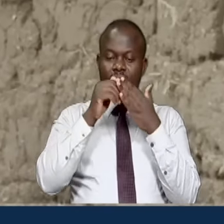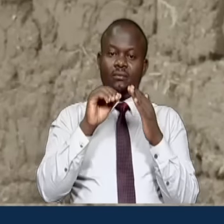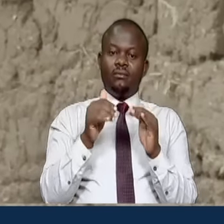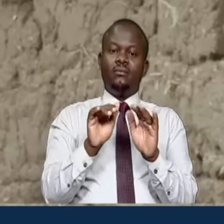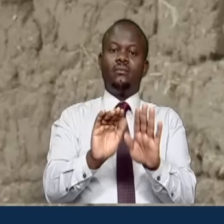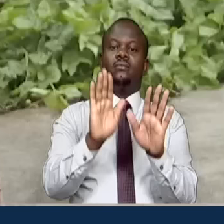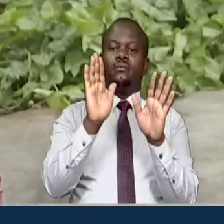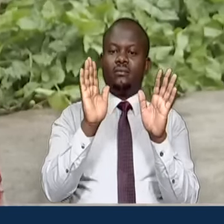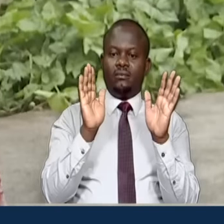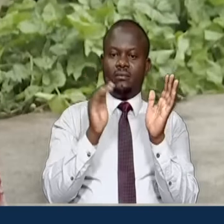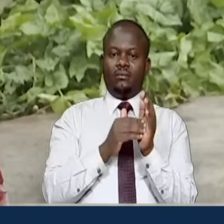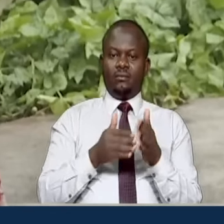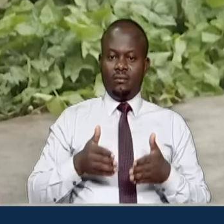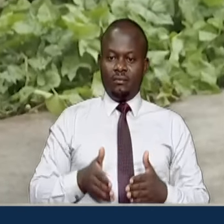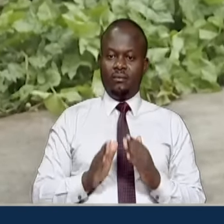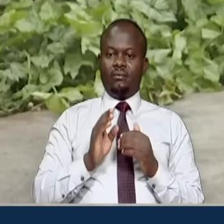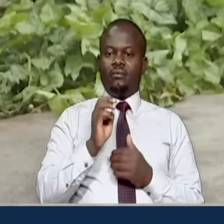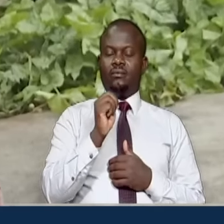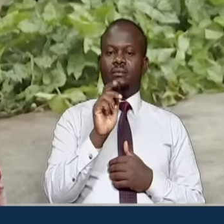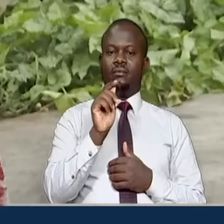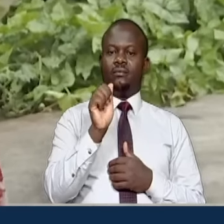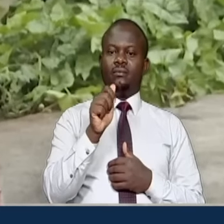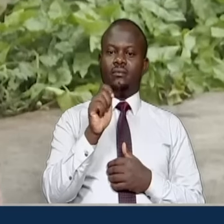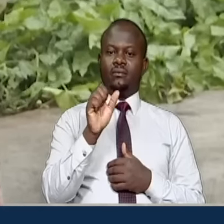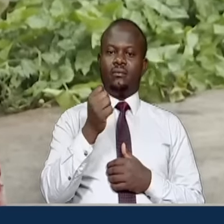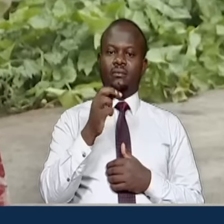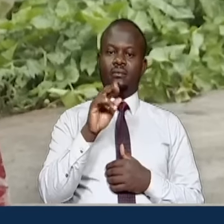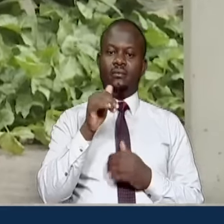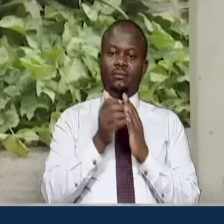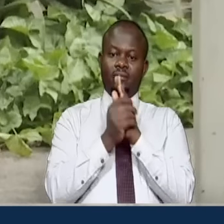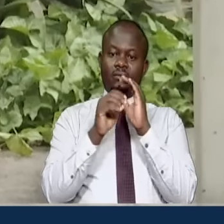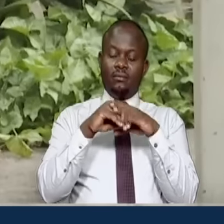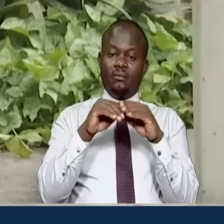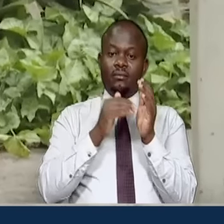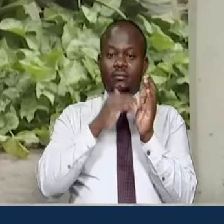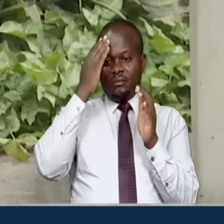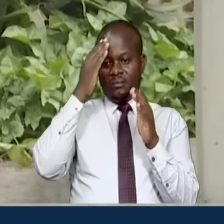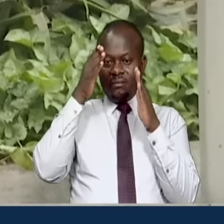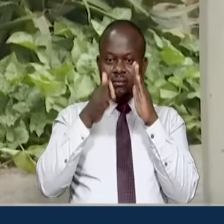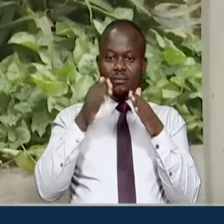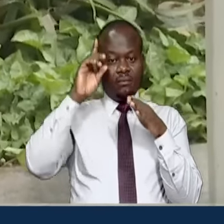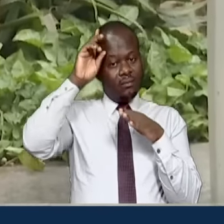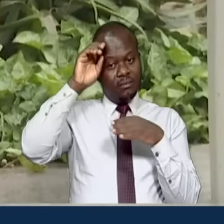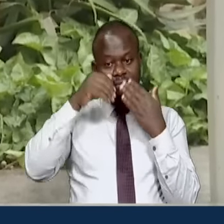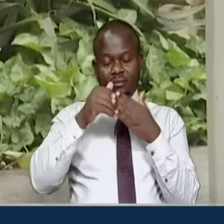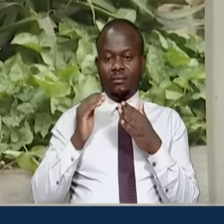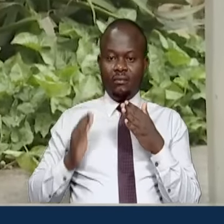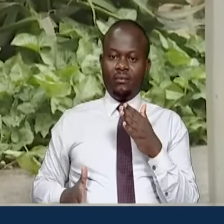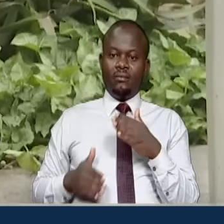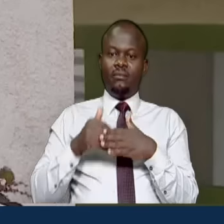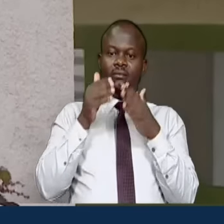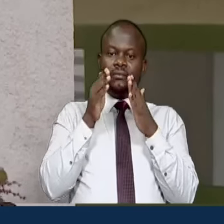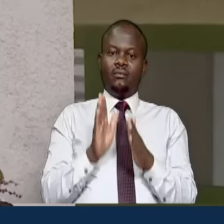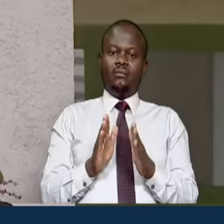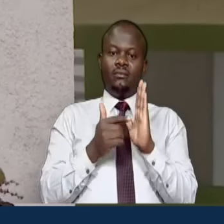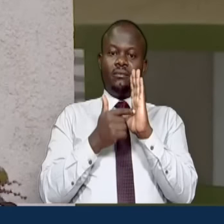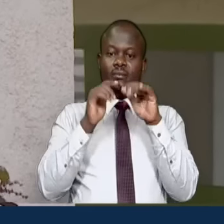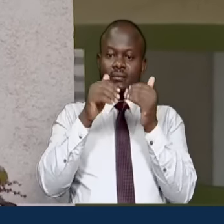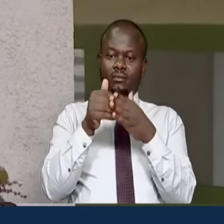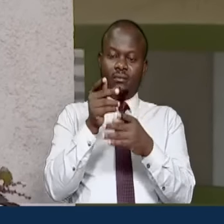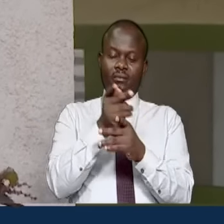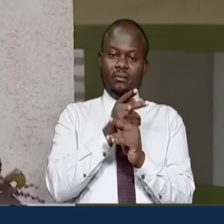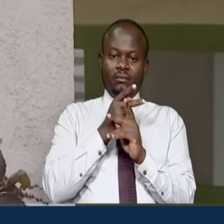kandi yarakubyaye Mukayita Sire Mediatrice impuguke mu bijyanye n'ubumenya muntu imitekerereze n'imyitwarire ya muntu agaragaza ko kwita